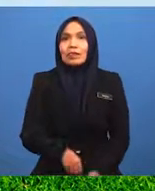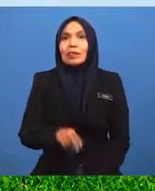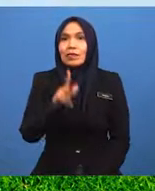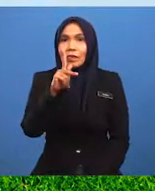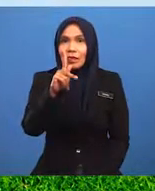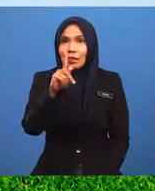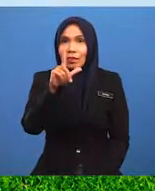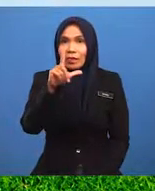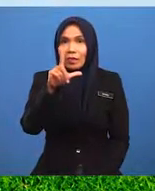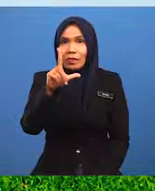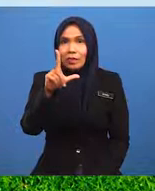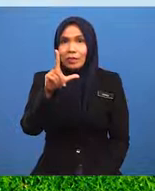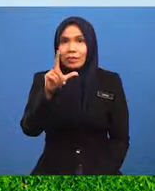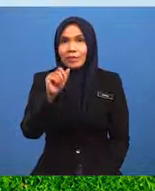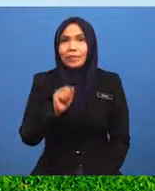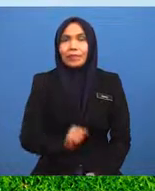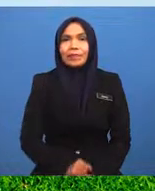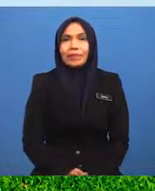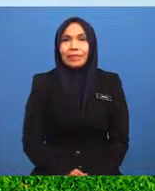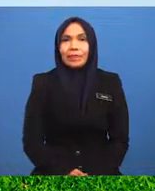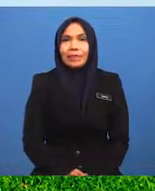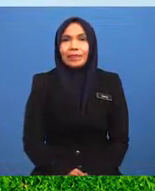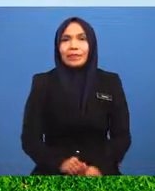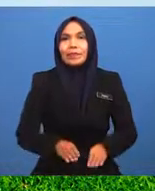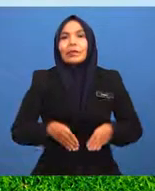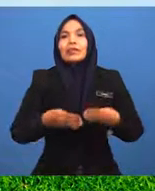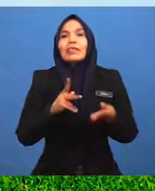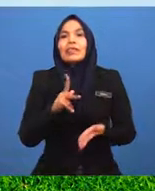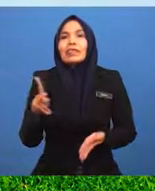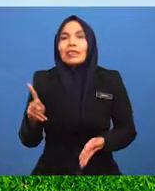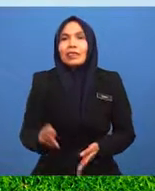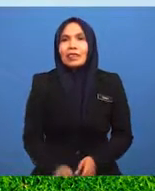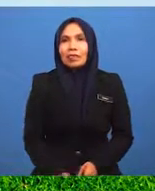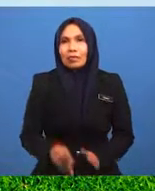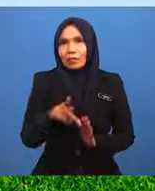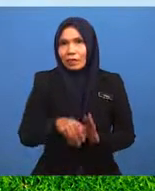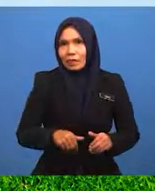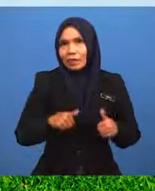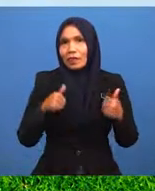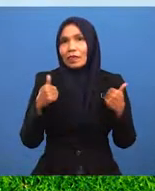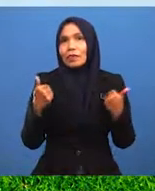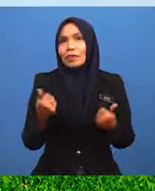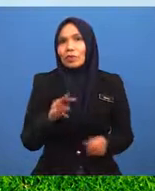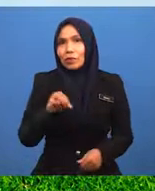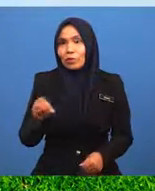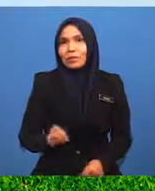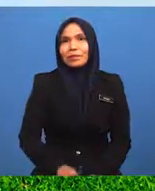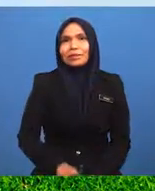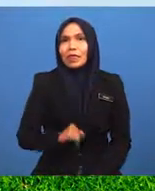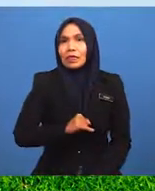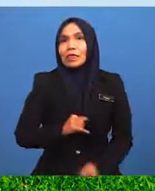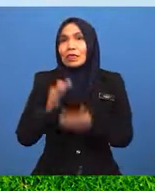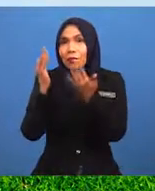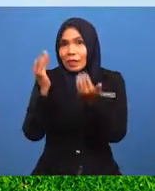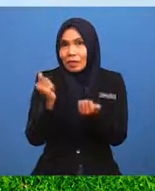Kebangsaan Brickfields 2, Kuala Lumpur. Bagaimanakah dengan kesihatan murid-murid? Saya